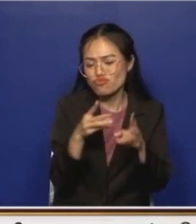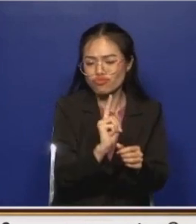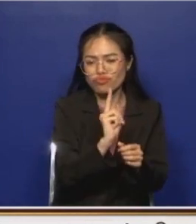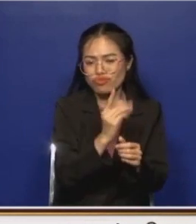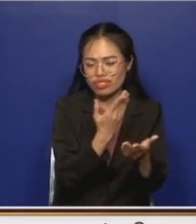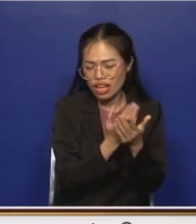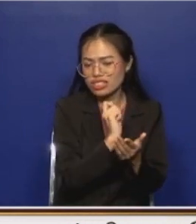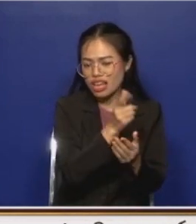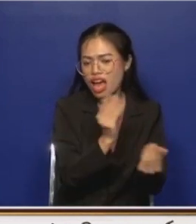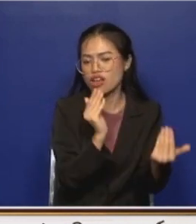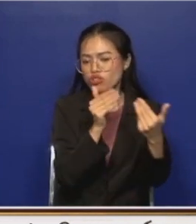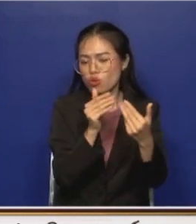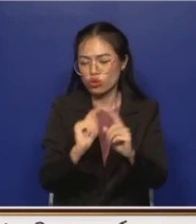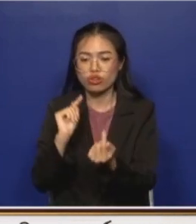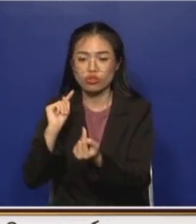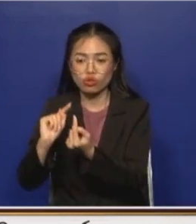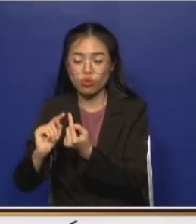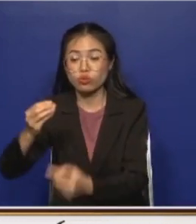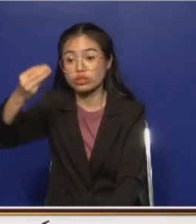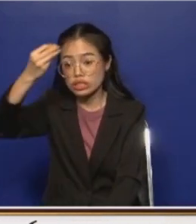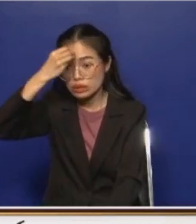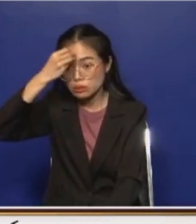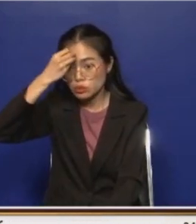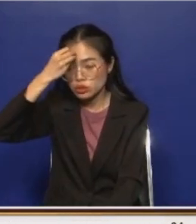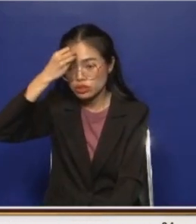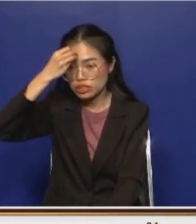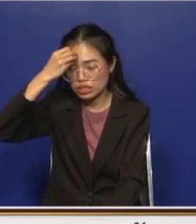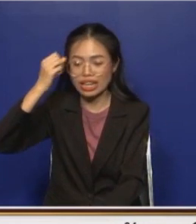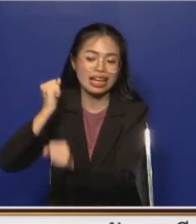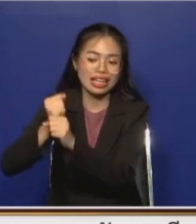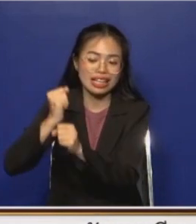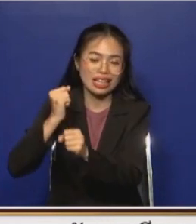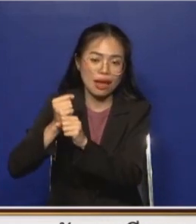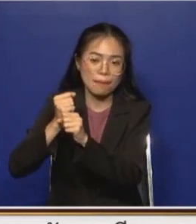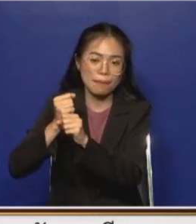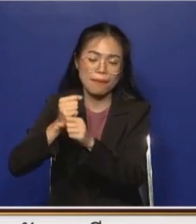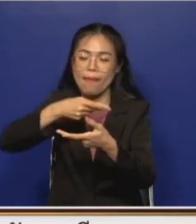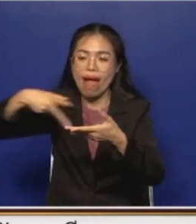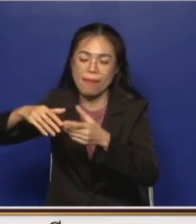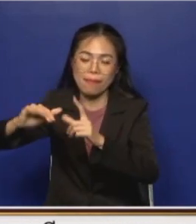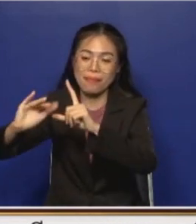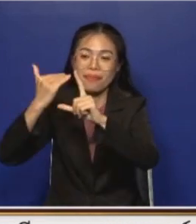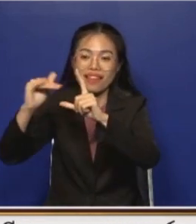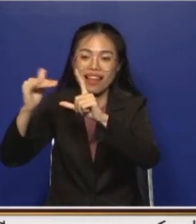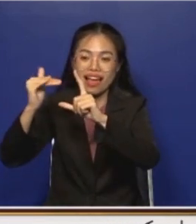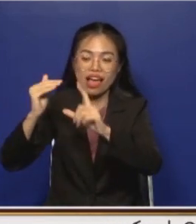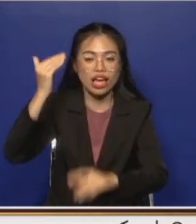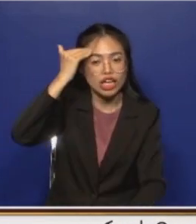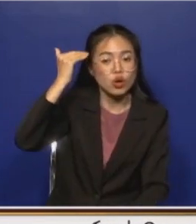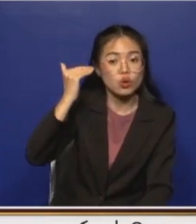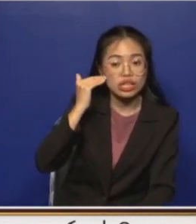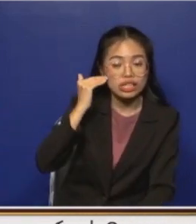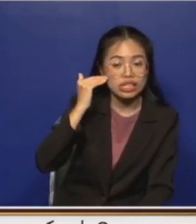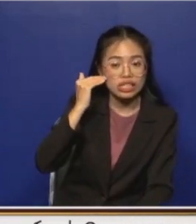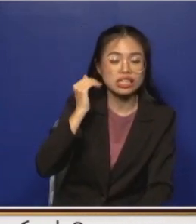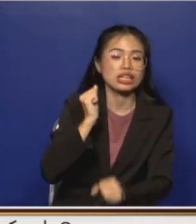ญี่ปุ่นยังไม่ใช้เทคโนโลยีอะไรเลยเขาจ่ายเงินเข้าตรงหมดฮะแต่เราฮะถ้าผมพูดคำนี้ก็เดี๋ยวจะหา